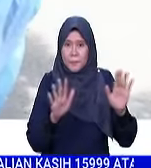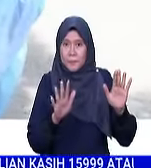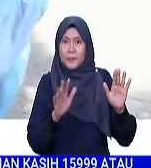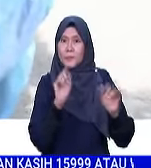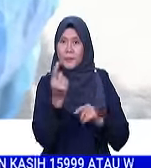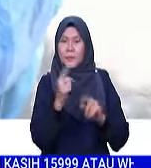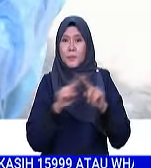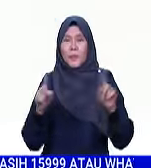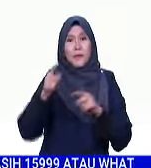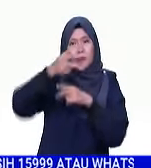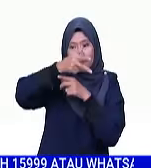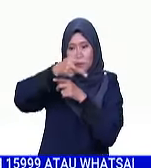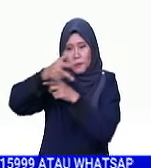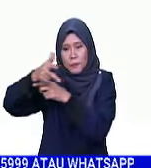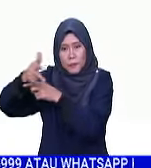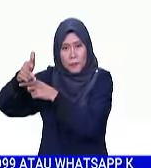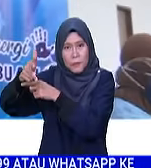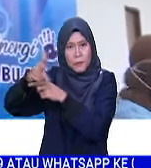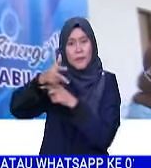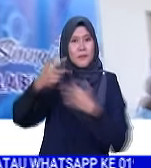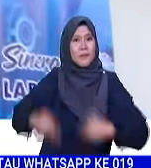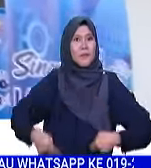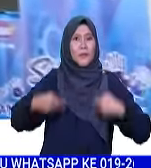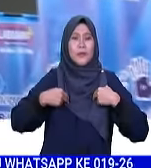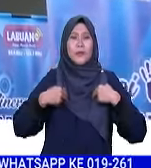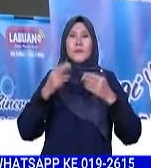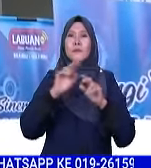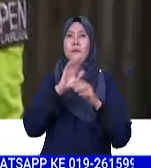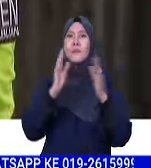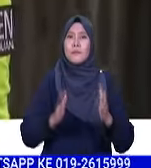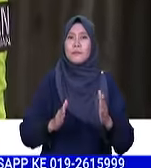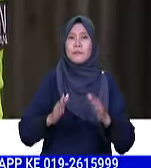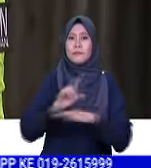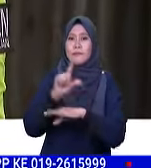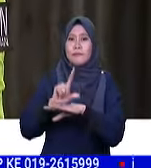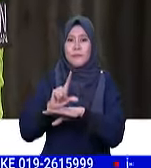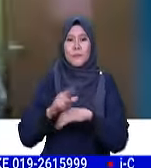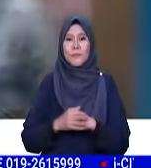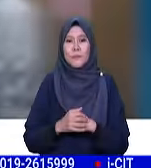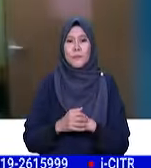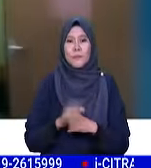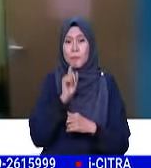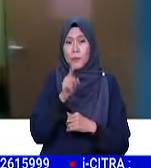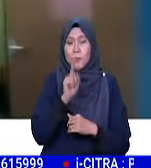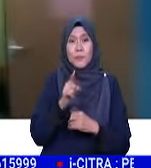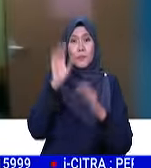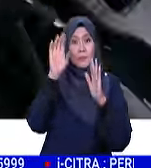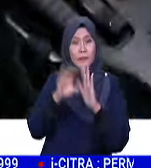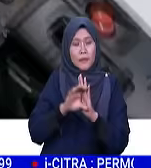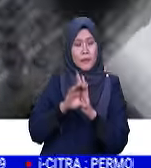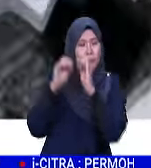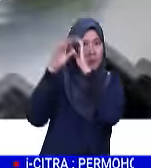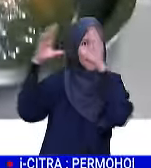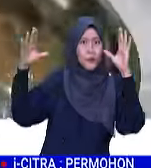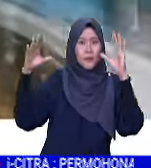hadapan. Mala lensa dihalau merakamkan kehidupan warga Pulau Bebas Cukai ini. Bagi mereka, gambar dan